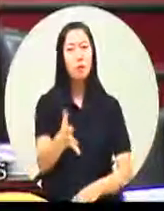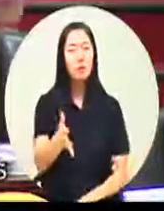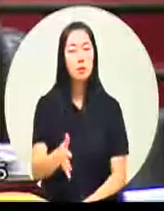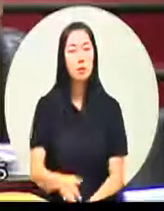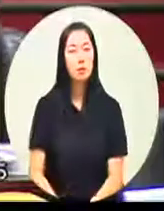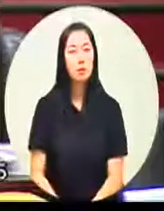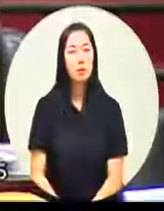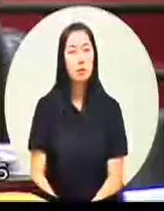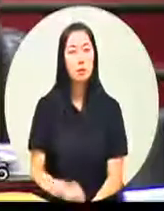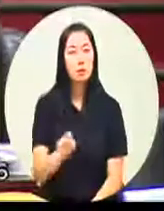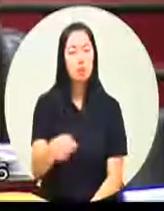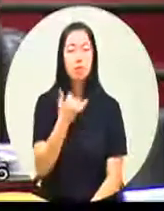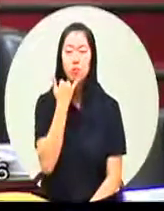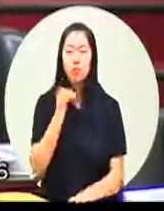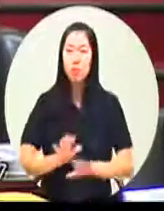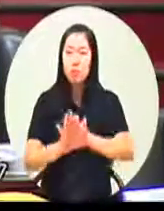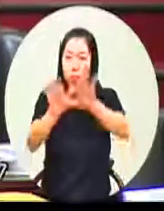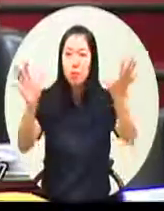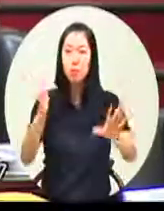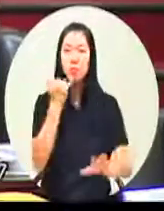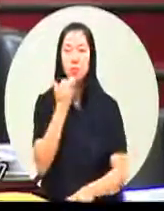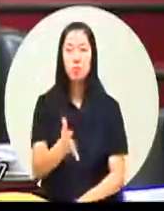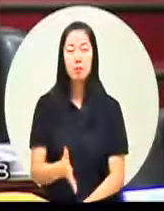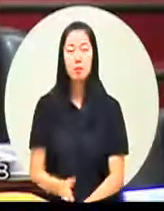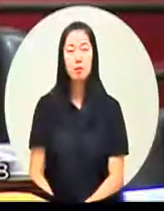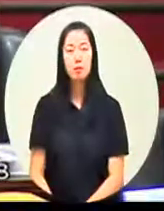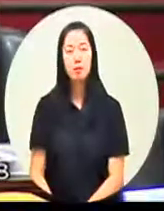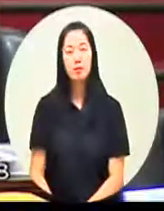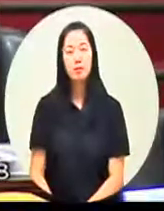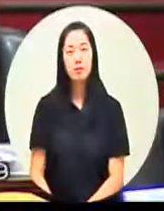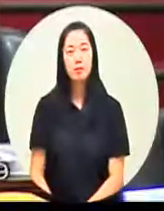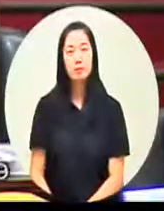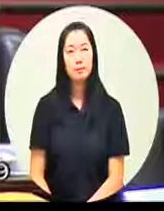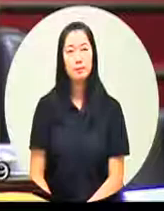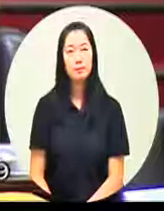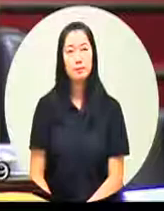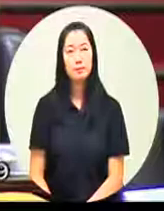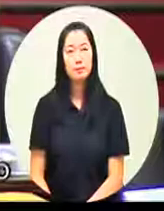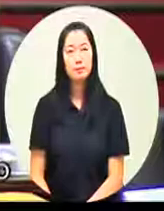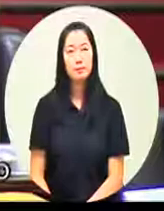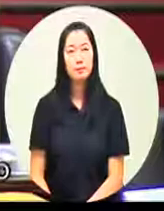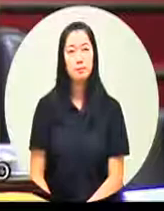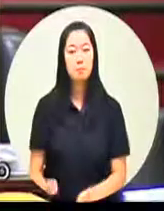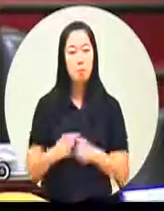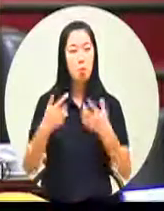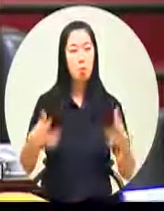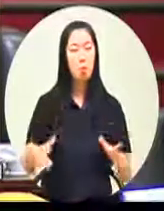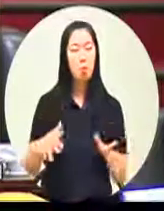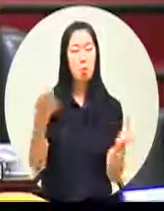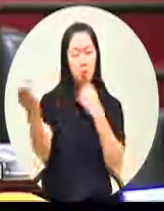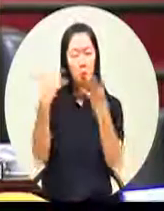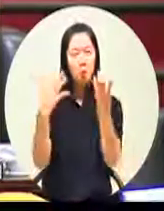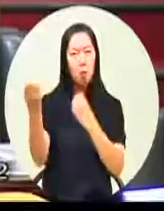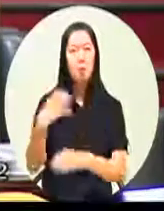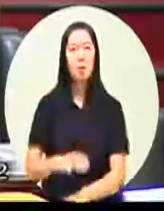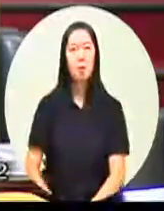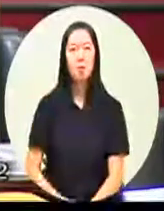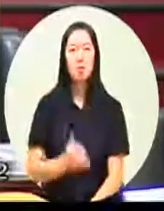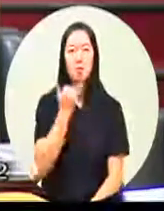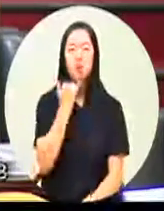这个是发展观光吗？啊，有不少人跟我建议，我们来发